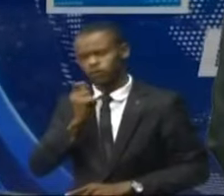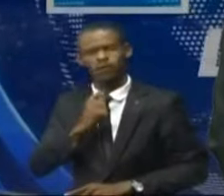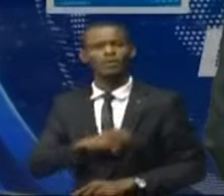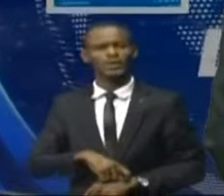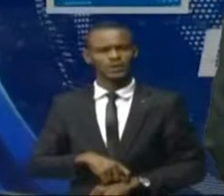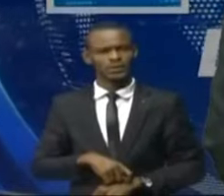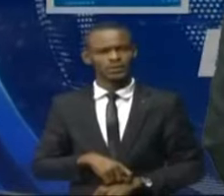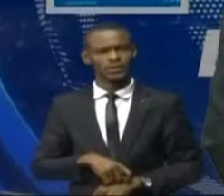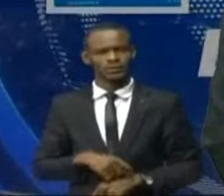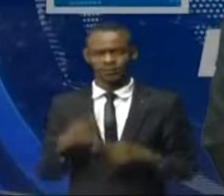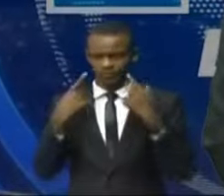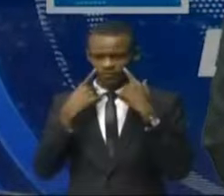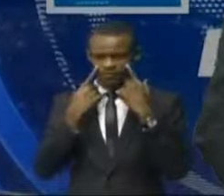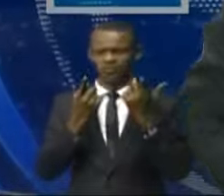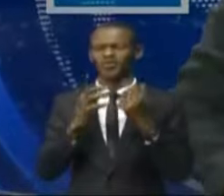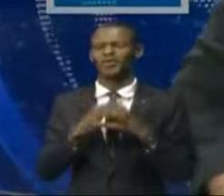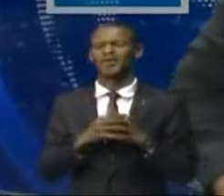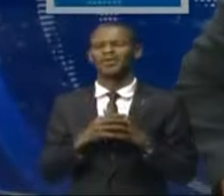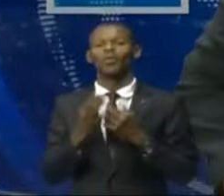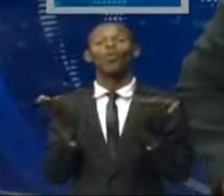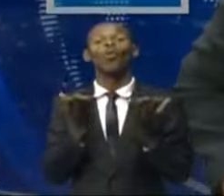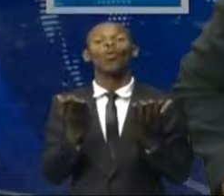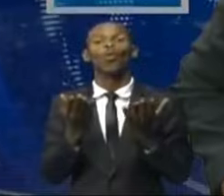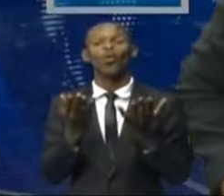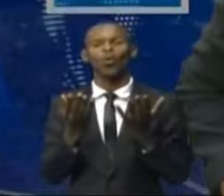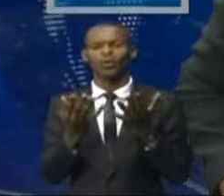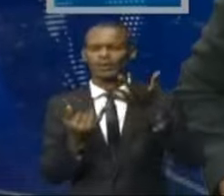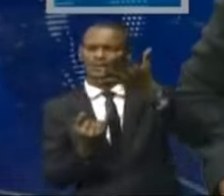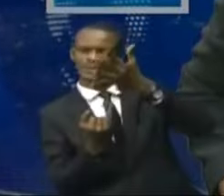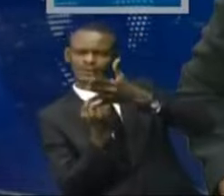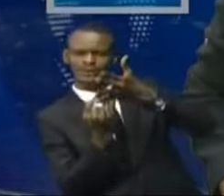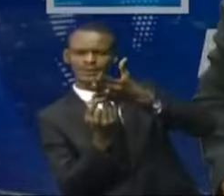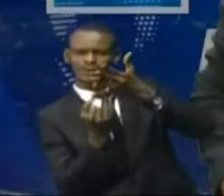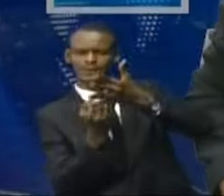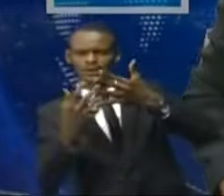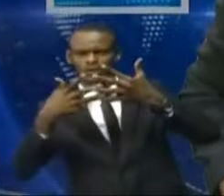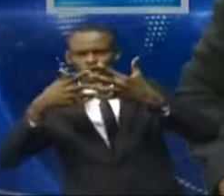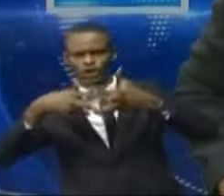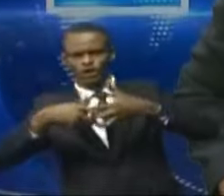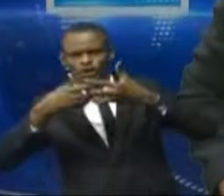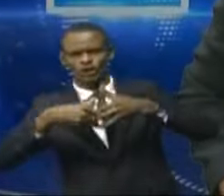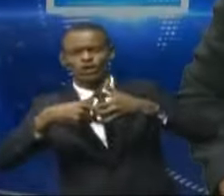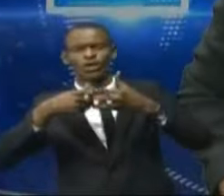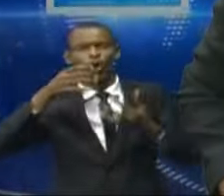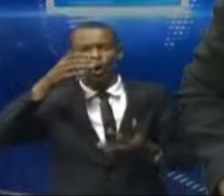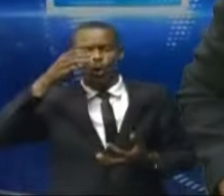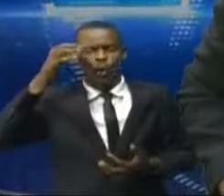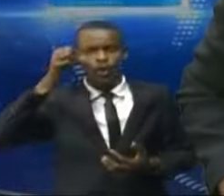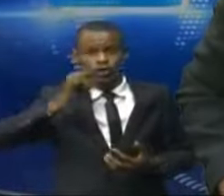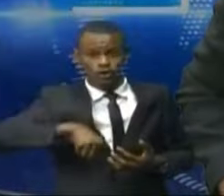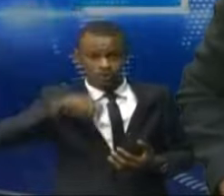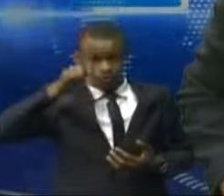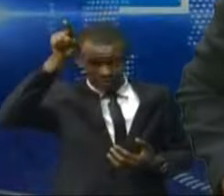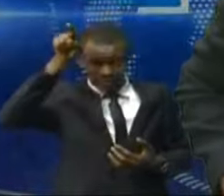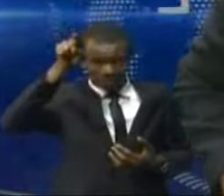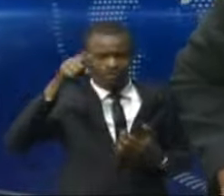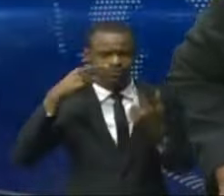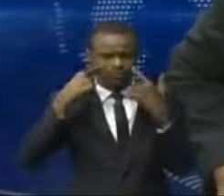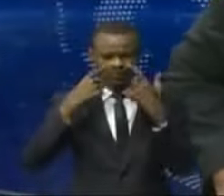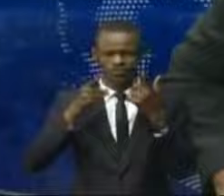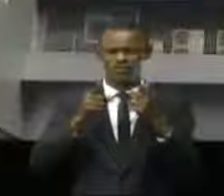matériel sensible. C'est en Corée du Sud. Teti Samba nous explique toutes les étapes et les mesures de sécurité garanties. J'y reste au